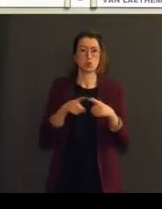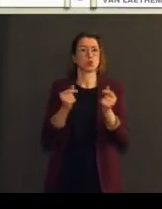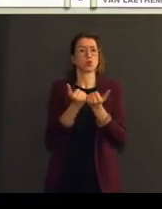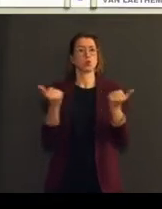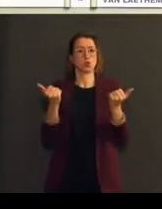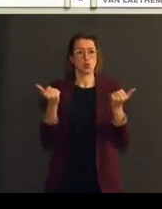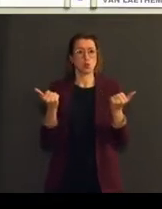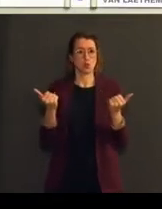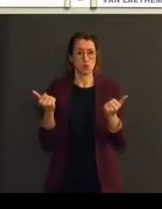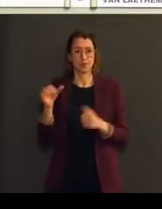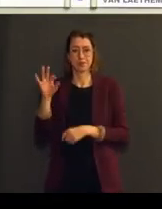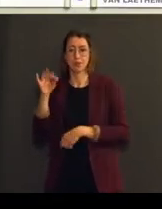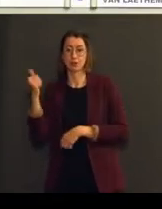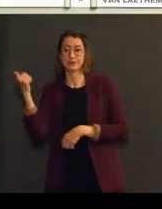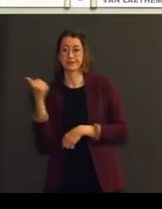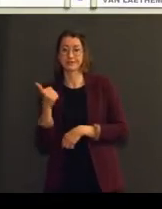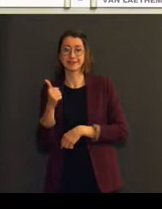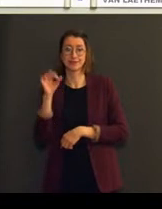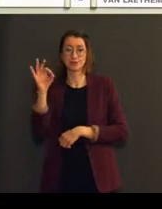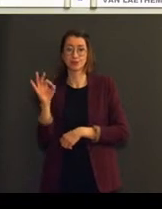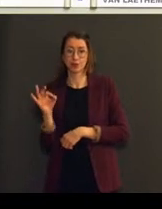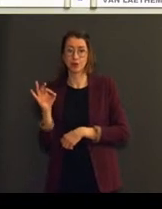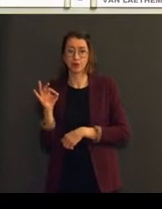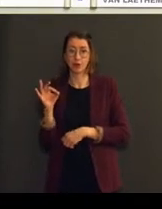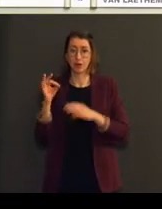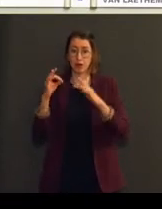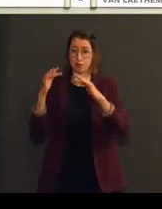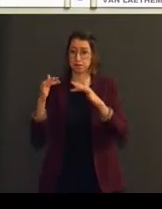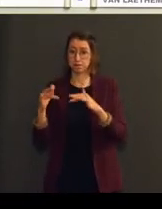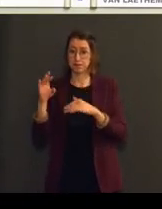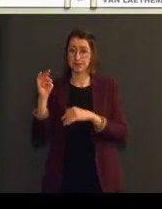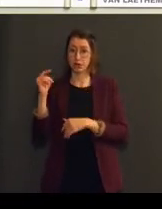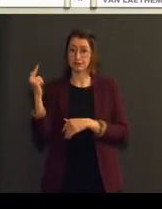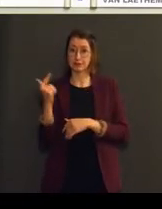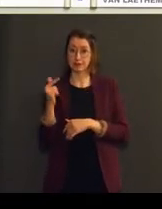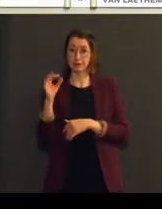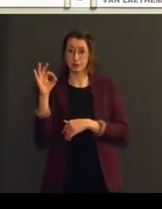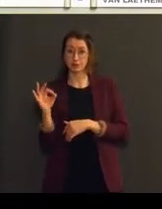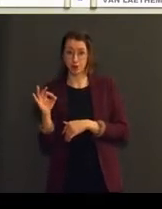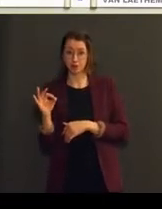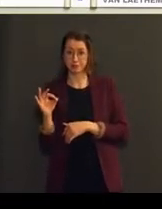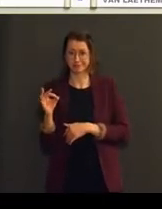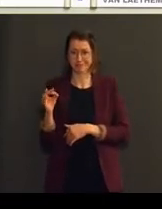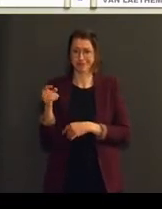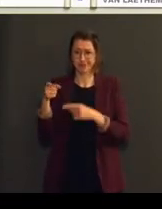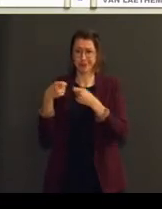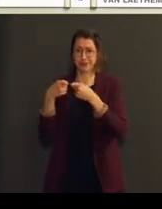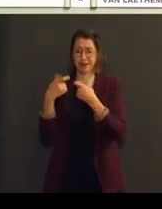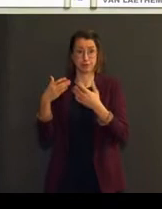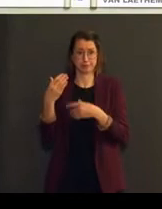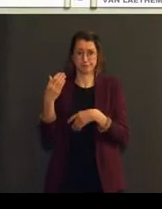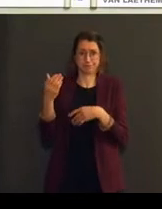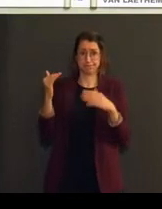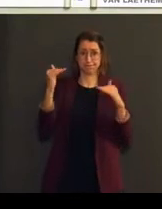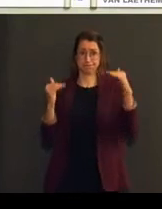à Bruxelles, avec 47% de couverture. La communauté germanophone se trouve un petit peu entre les deux, avec